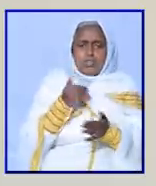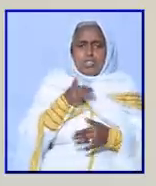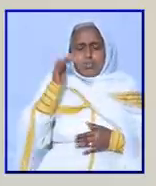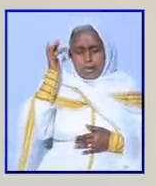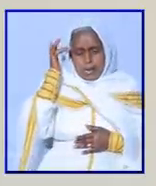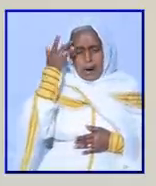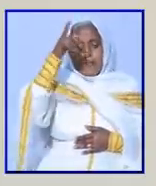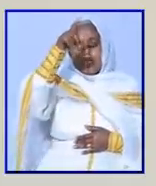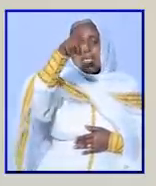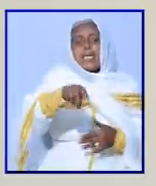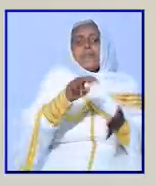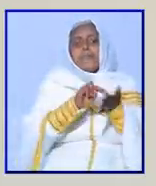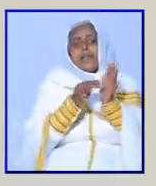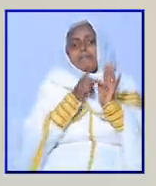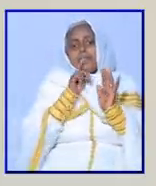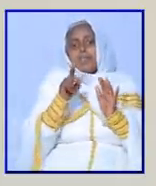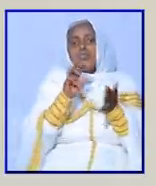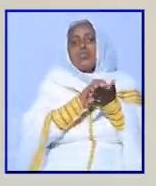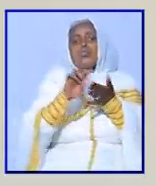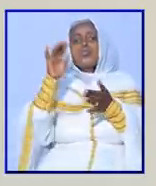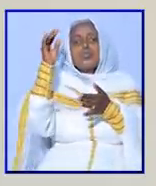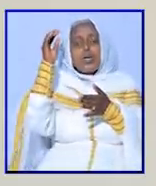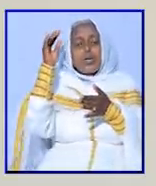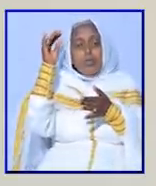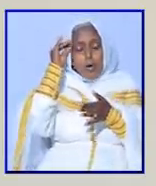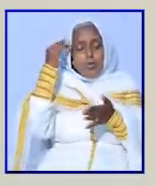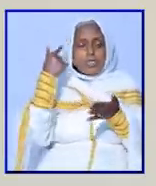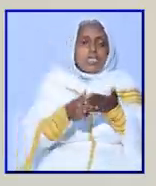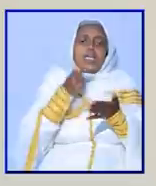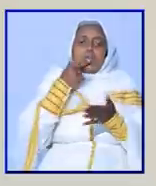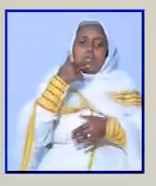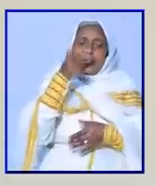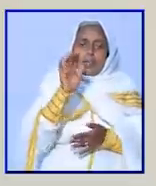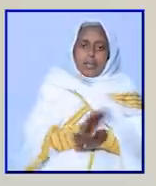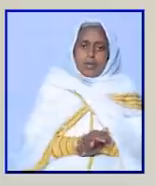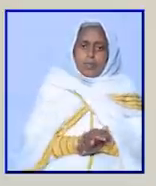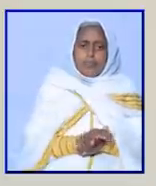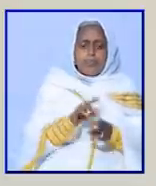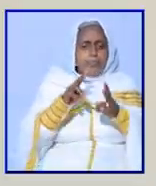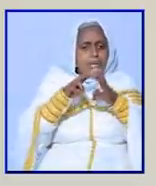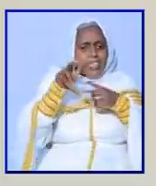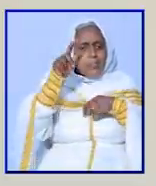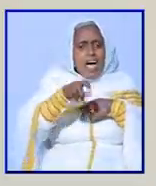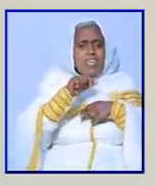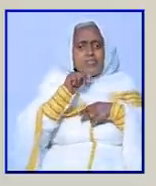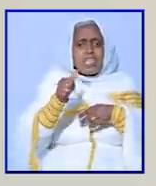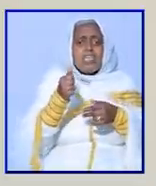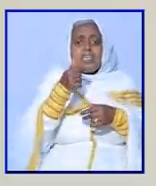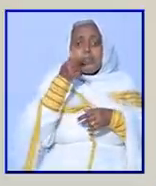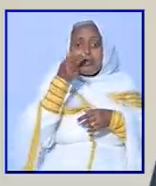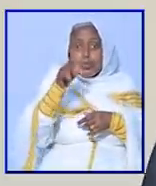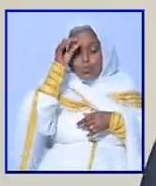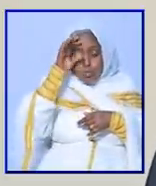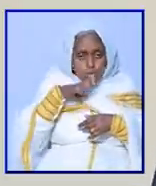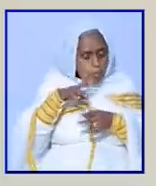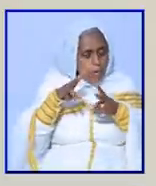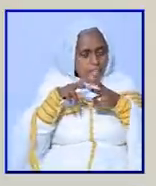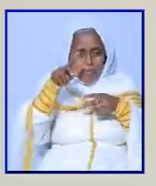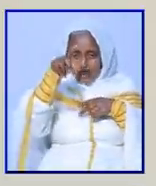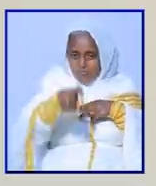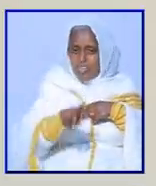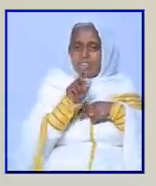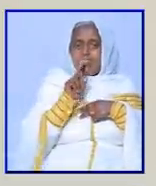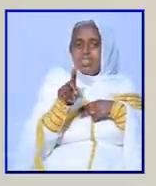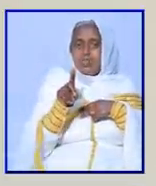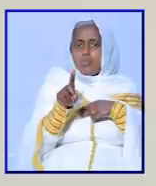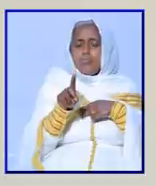አንዱ ክርስቲያን በተጎዳ ጊዜ ሁላችንም ሊያመን ይገባል ማለት ነው ቅዱስ ጳውሎስ ይሄን እያለ ያለው። በጣም አያስፈልገንም